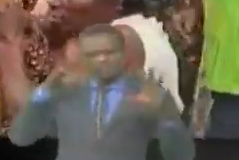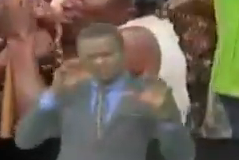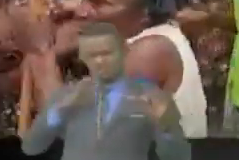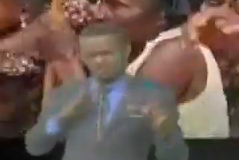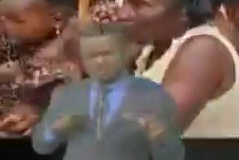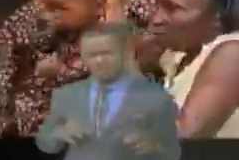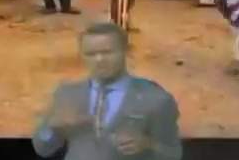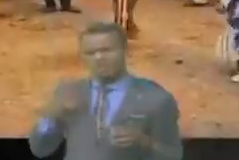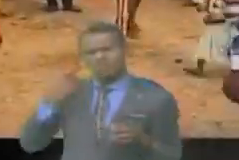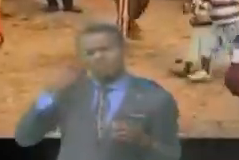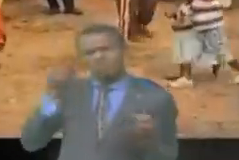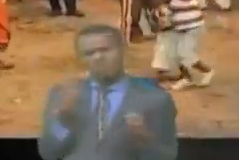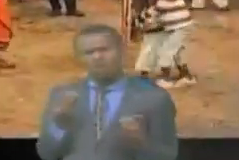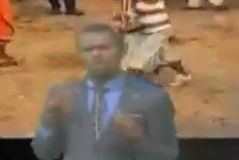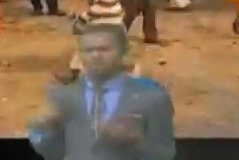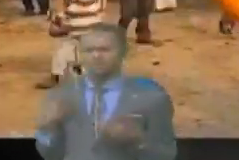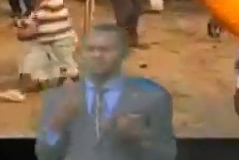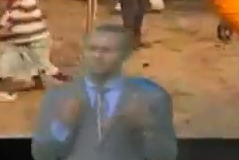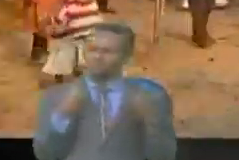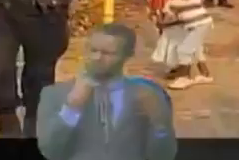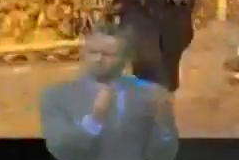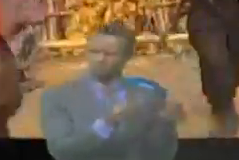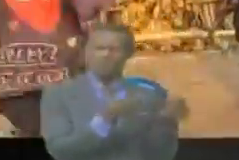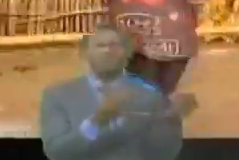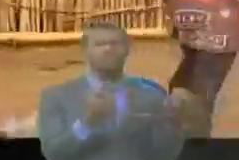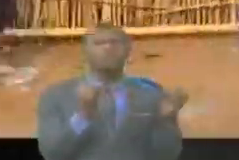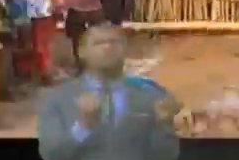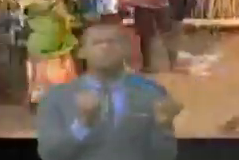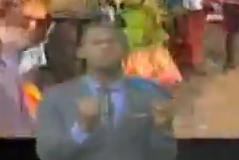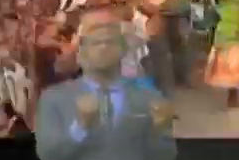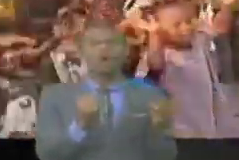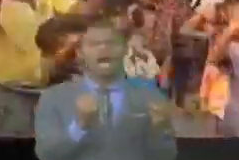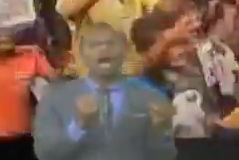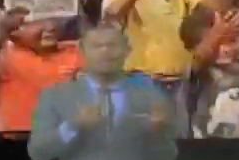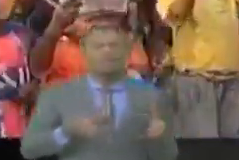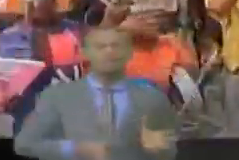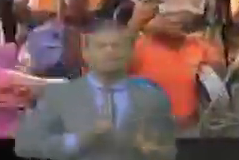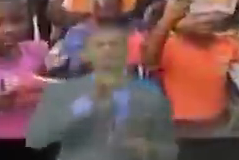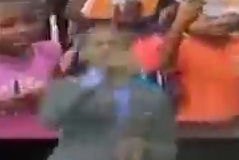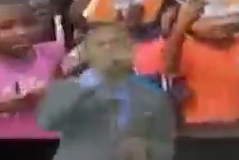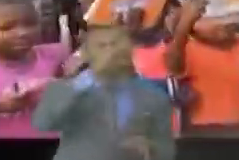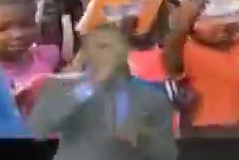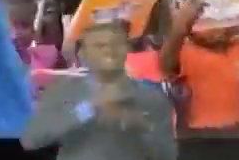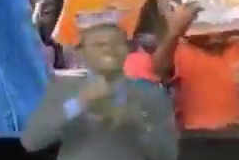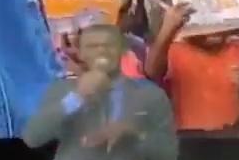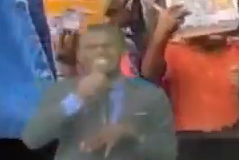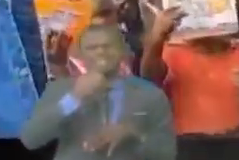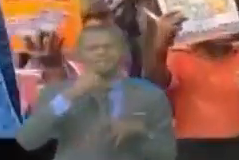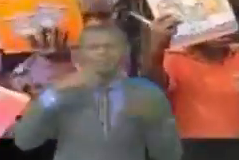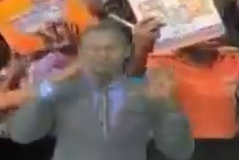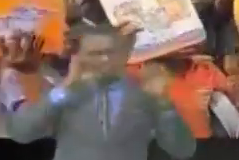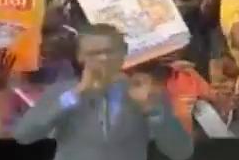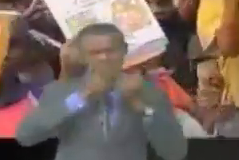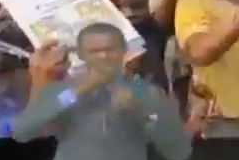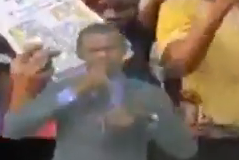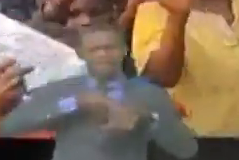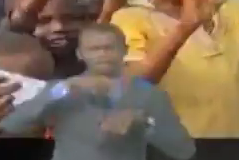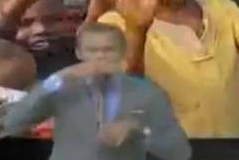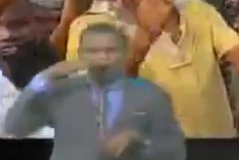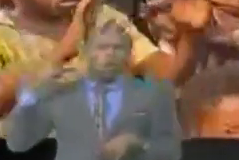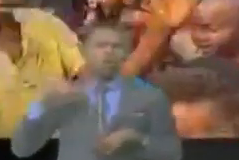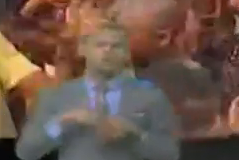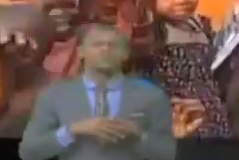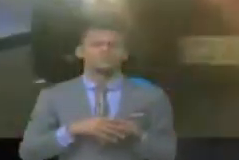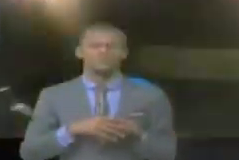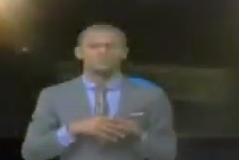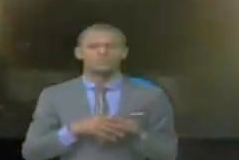leurs fils. Le président de l'Assemblée nationale, Mbosso Kodiampanga Christophe. Après 10 jours de terrain passés dans le